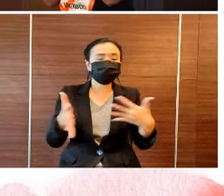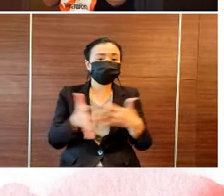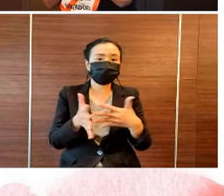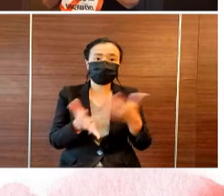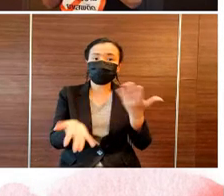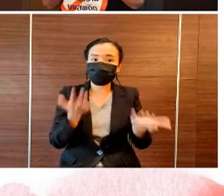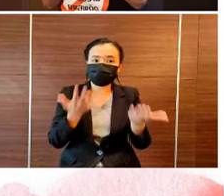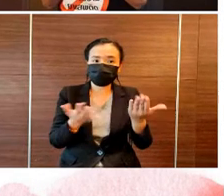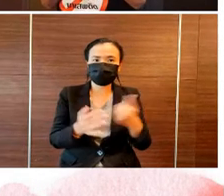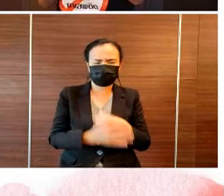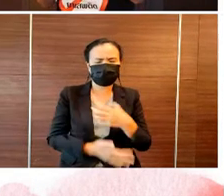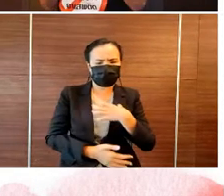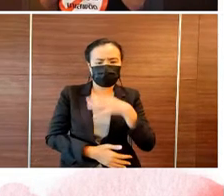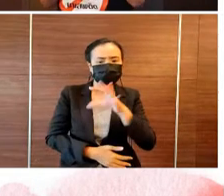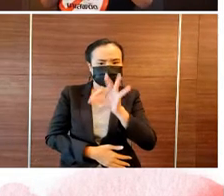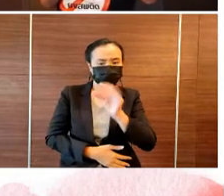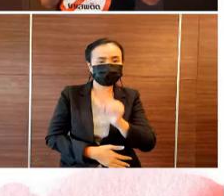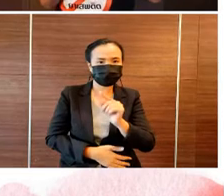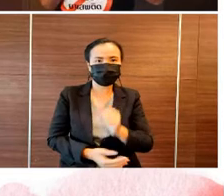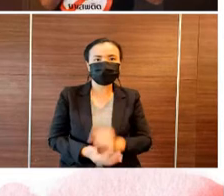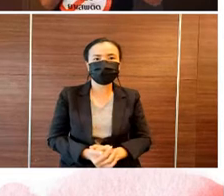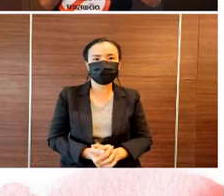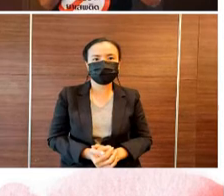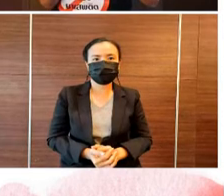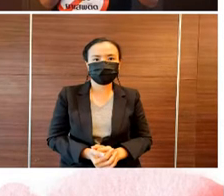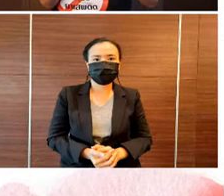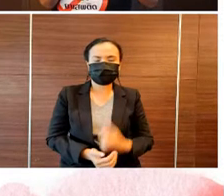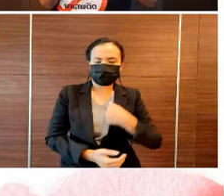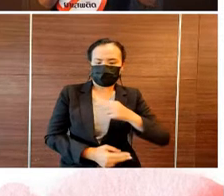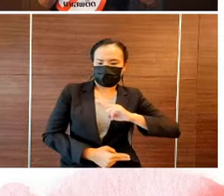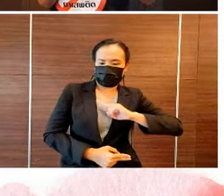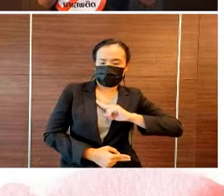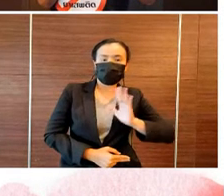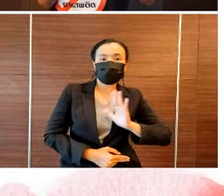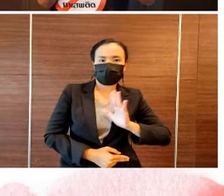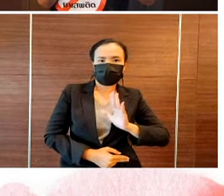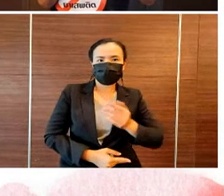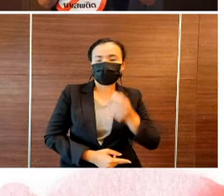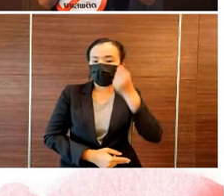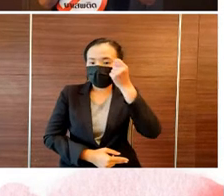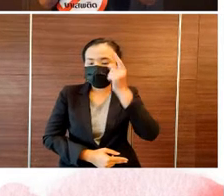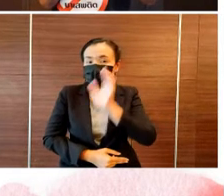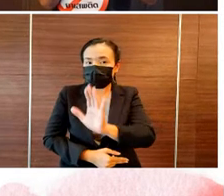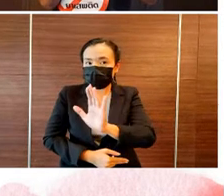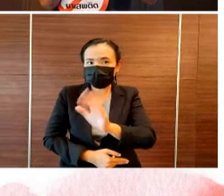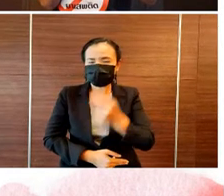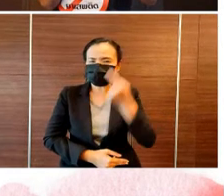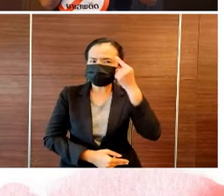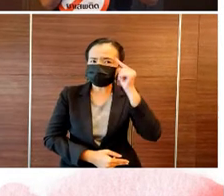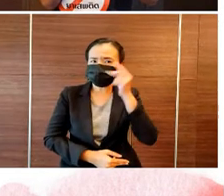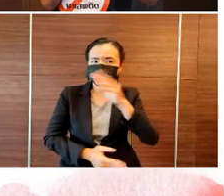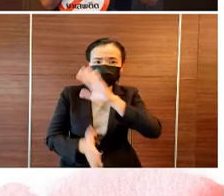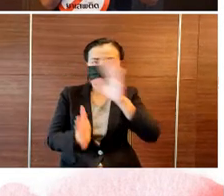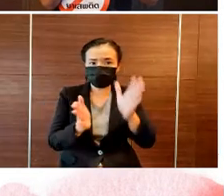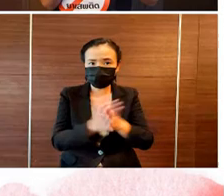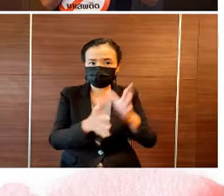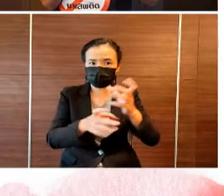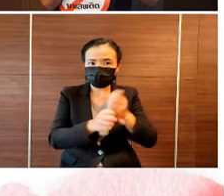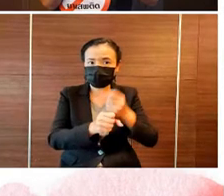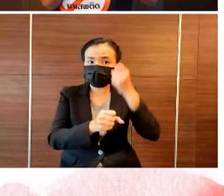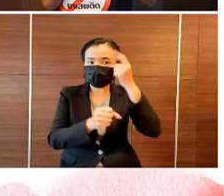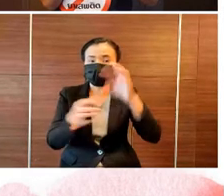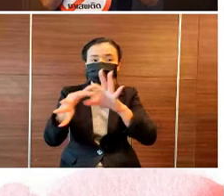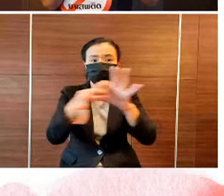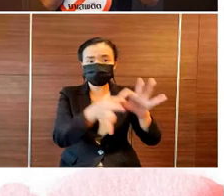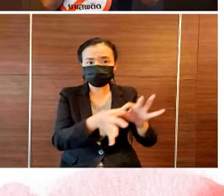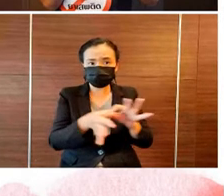ชีวิตเขาอาจจะเลือกแบบนี้งั้นเราต้องไม่อยู่แต่ในมุมเรานะคะแล้วก็สุดท้ายอะค่ะคิดว่าการมองปรากฏการณ์แบบองค์รวมเข้าใจความเชื่อมโยงของสิ่ง